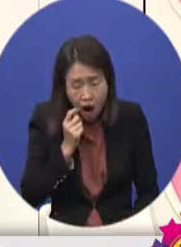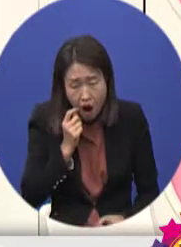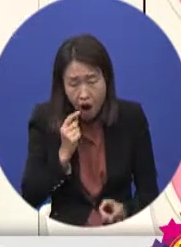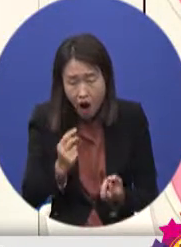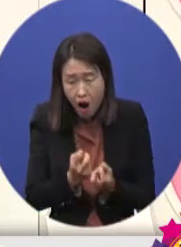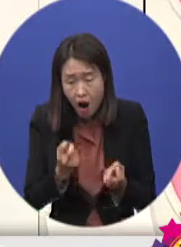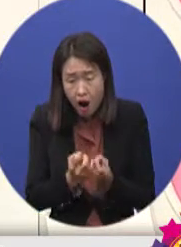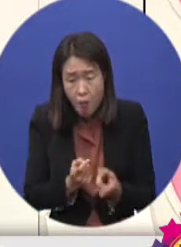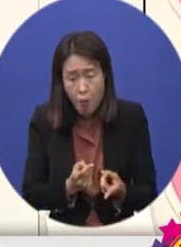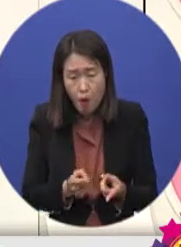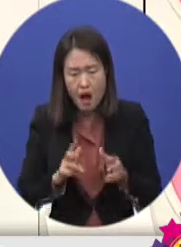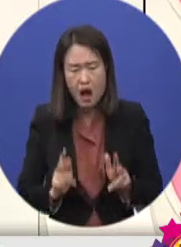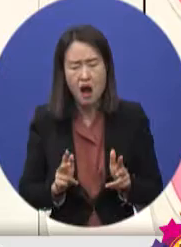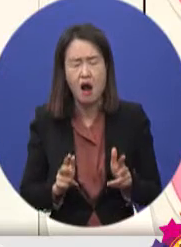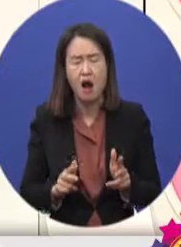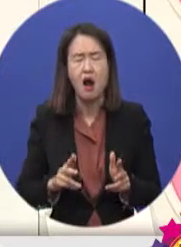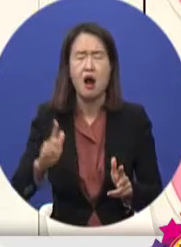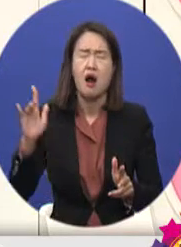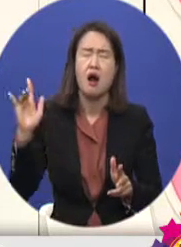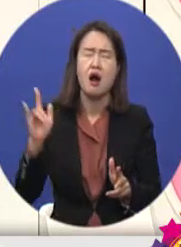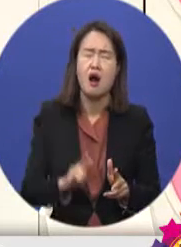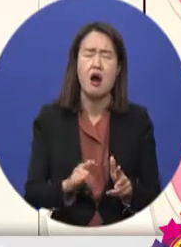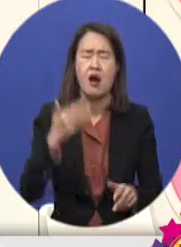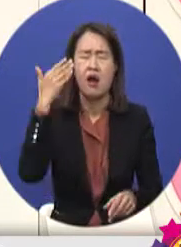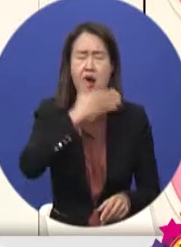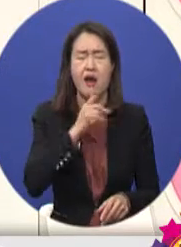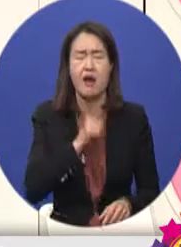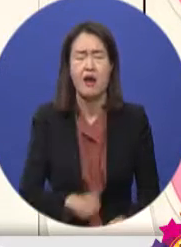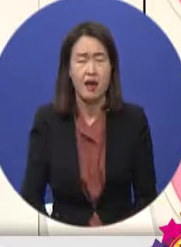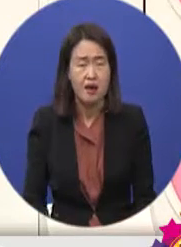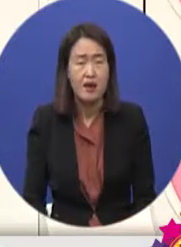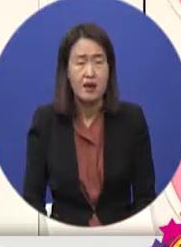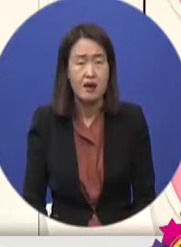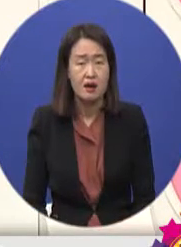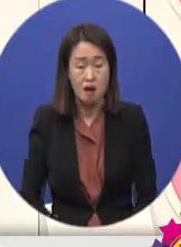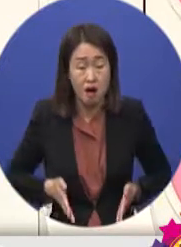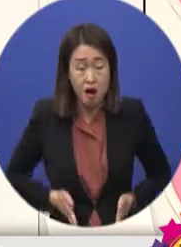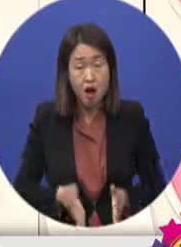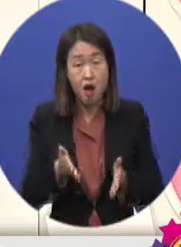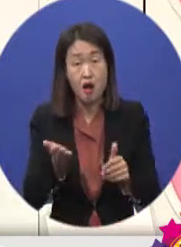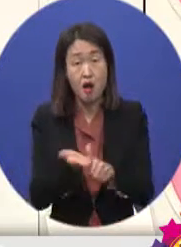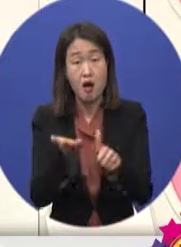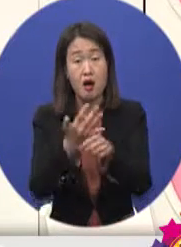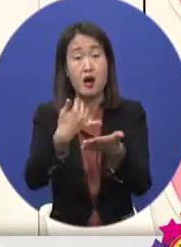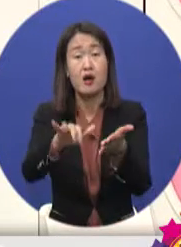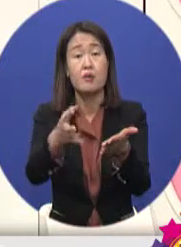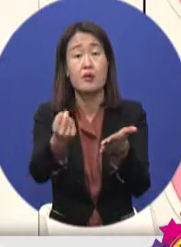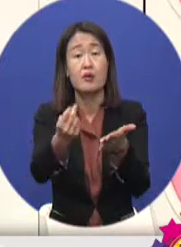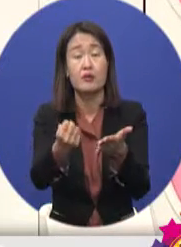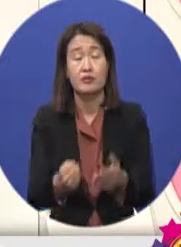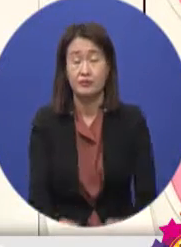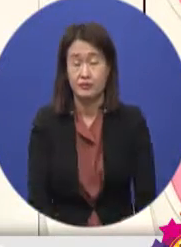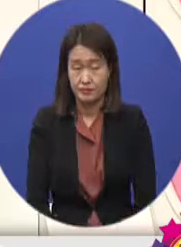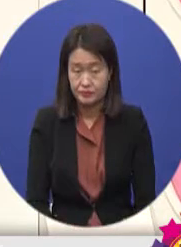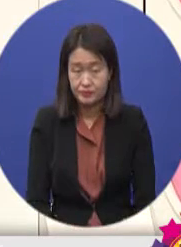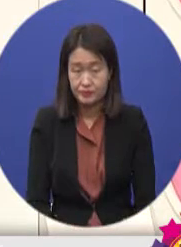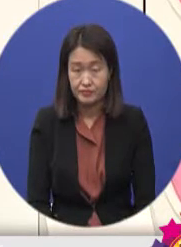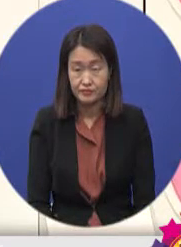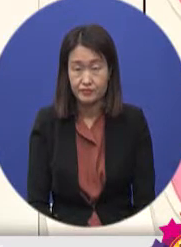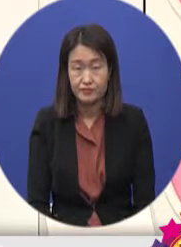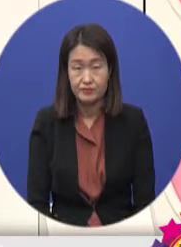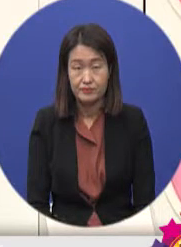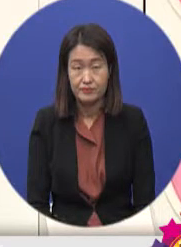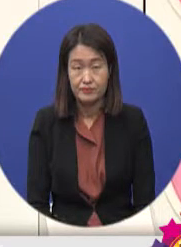말 기계로 말리시는구나. 예, 예, 기계로 다 말려. 네, 말려요. 이렇게 해서 몇 남매를 키우셨나요? 예, 사나